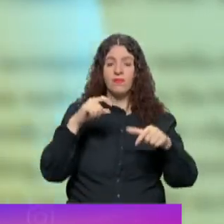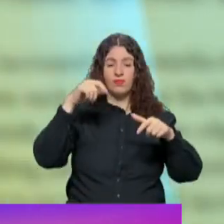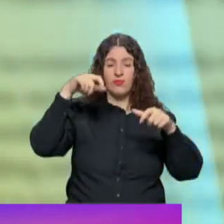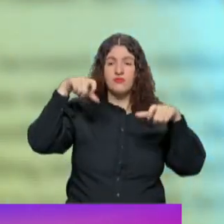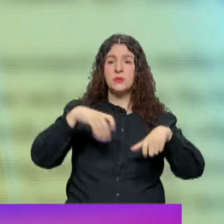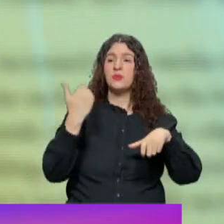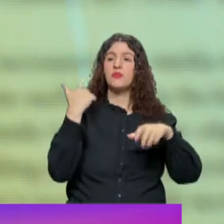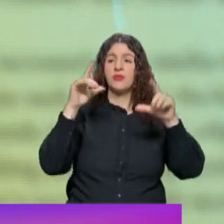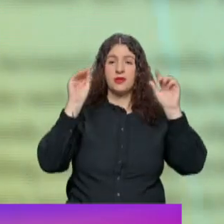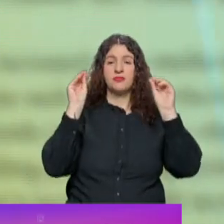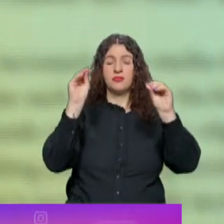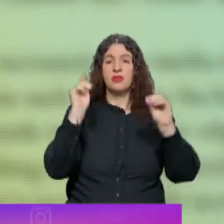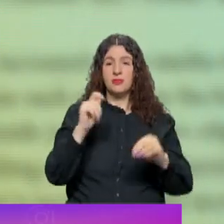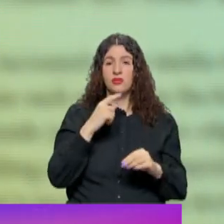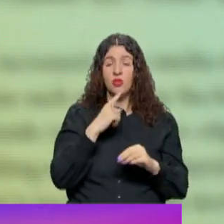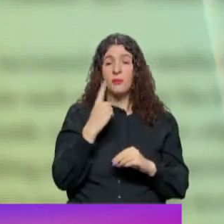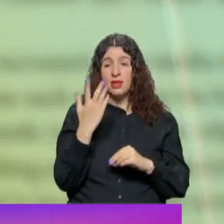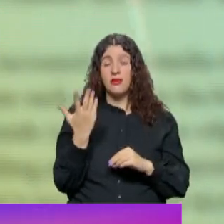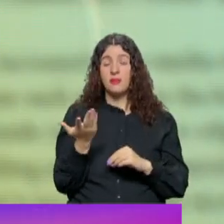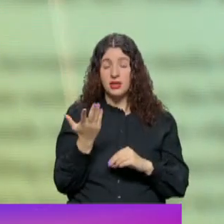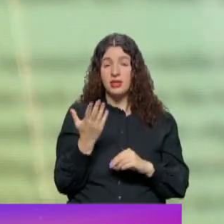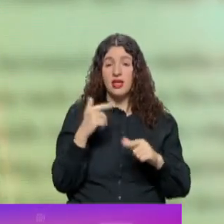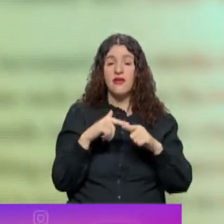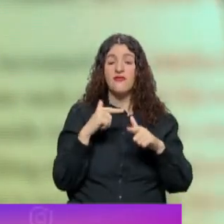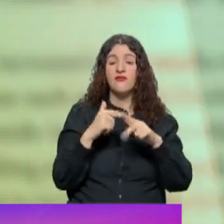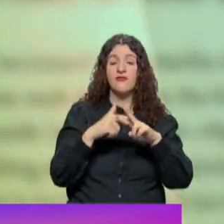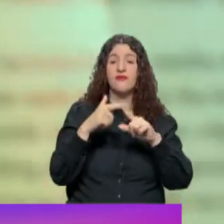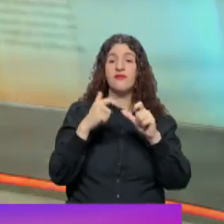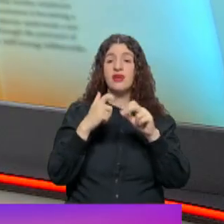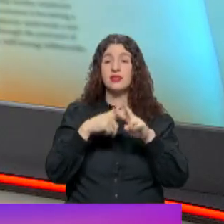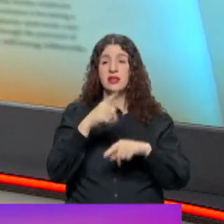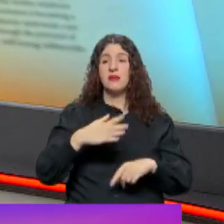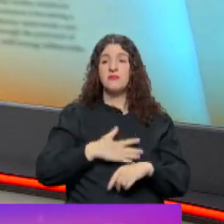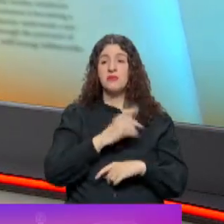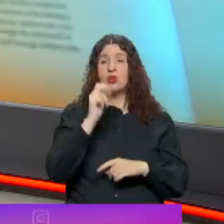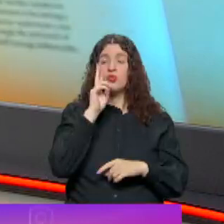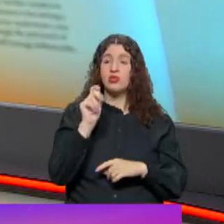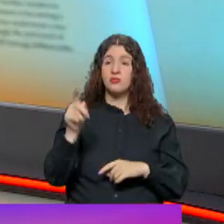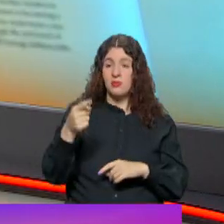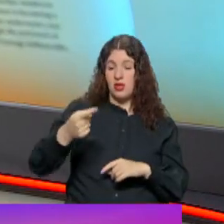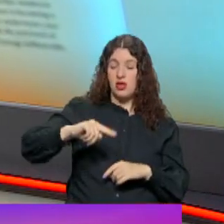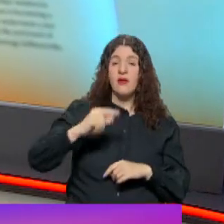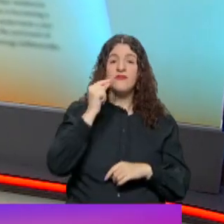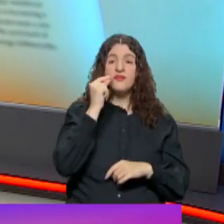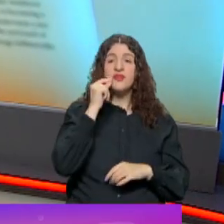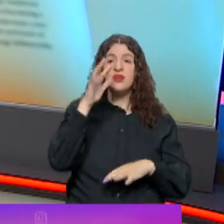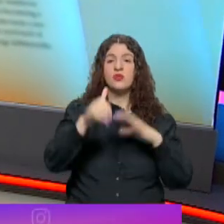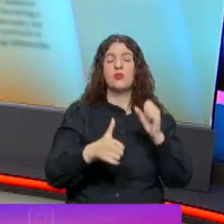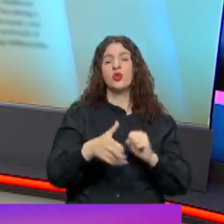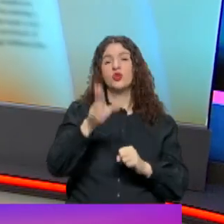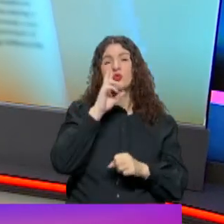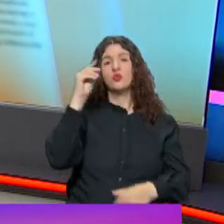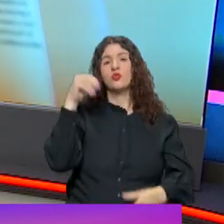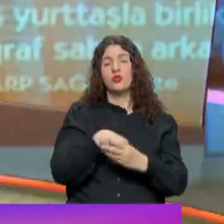sahnenin arka planı oldu diyor. Bir de tabii ki Fatsa'daki mitingi göstermiş hemen altında. "Fındıkta sömürüye son" demiş